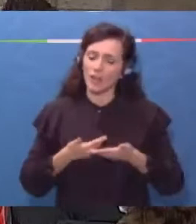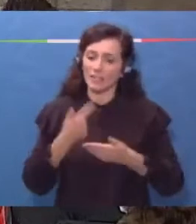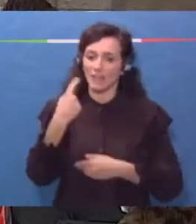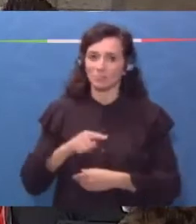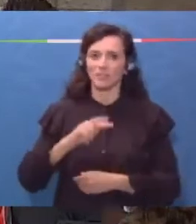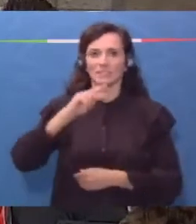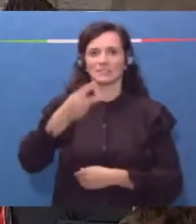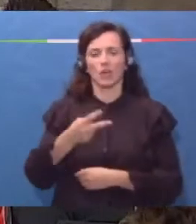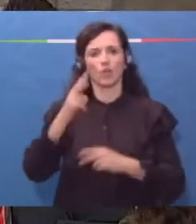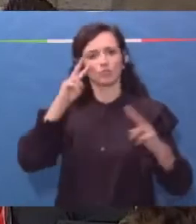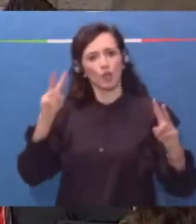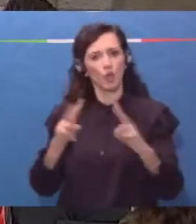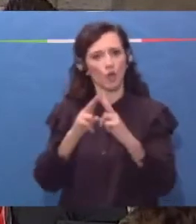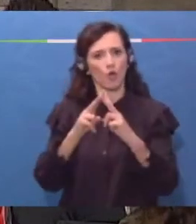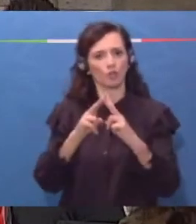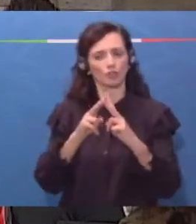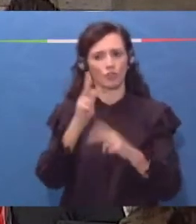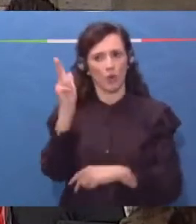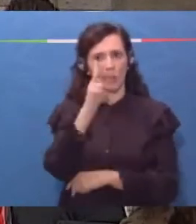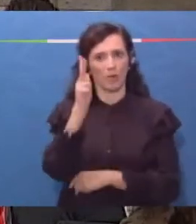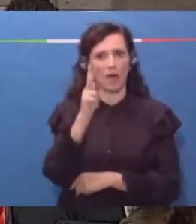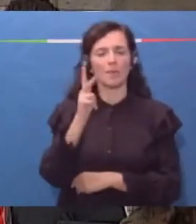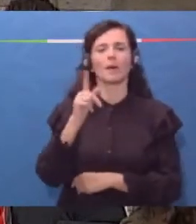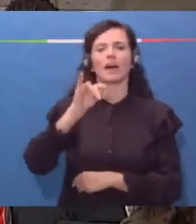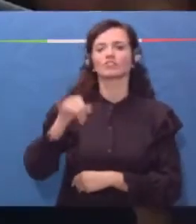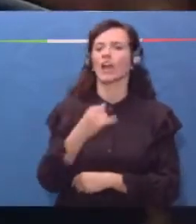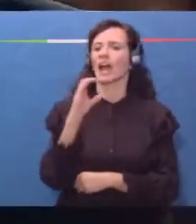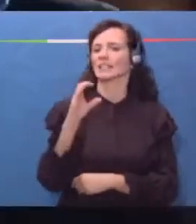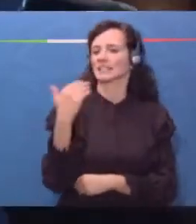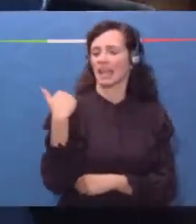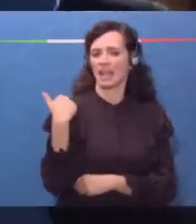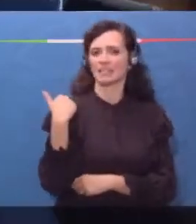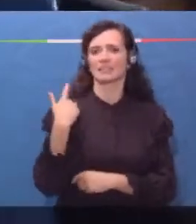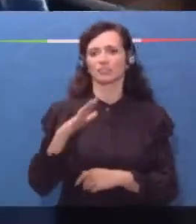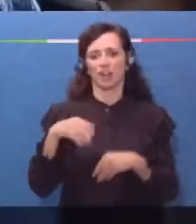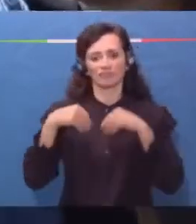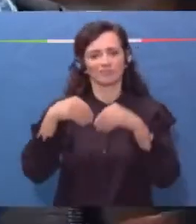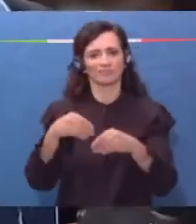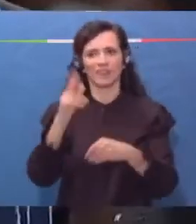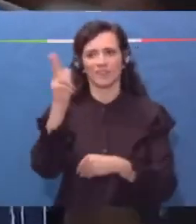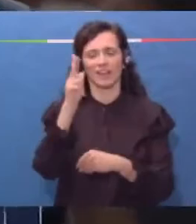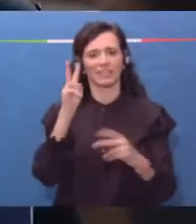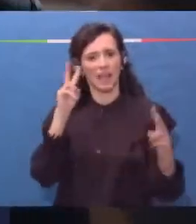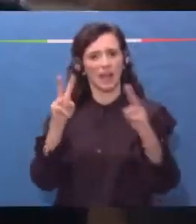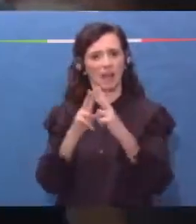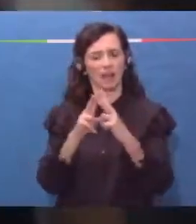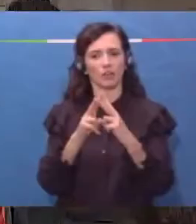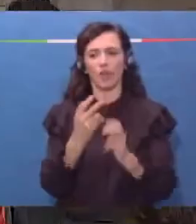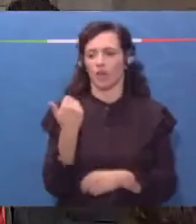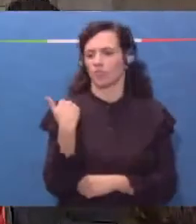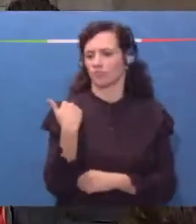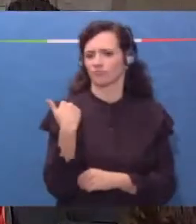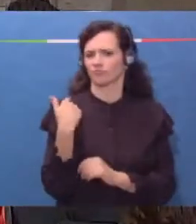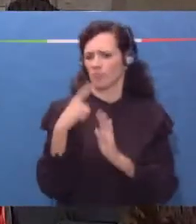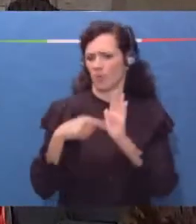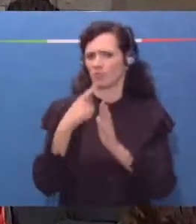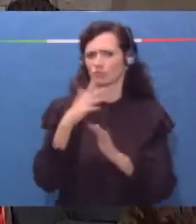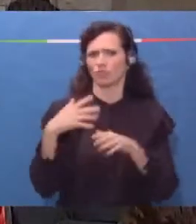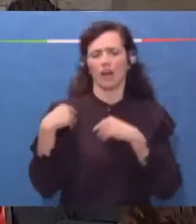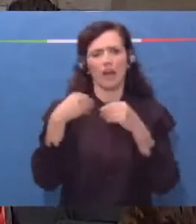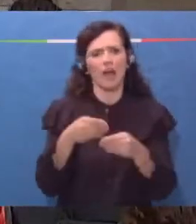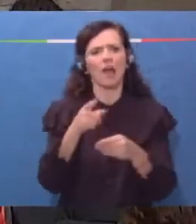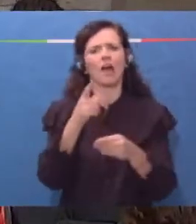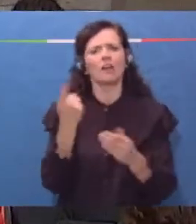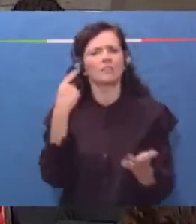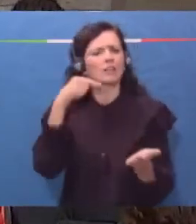Papa. Jean Castex era al Vaticano poche settimane fa, a pochi mesi dalla presidenziale. Cosa viene a cercare in